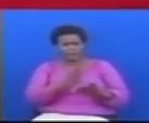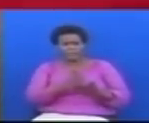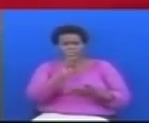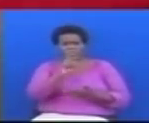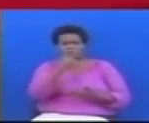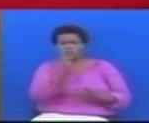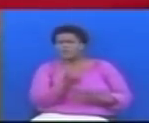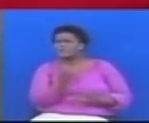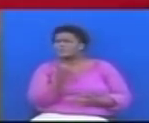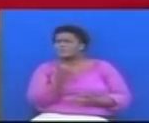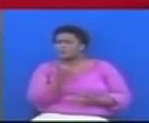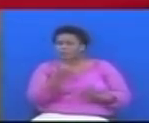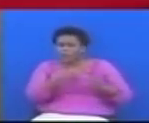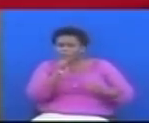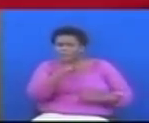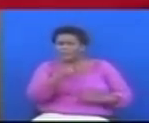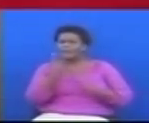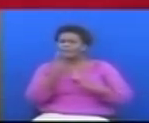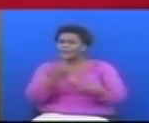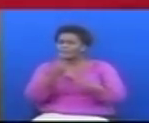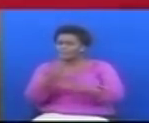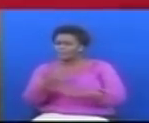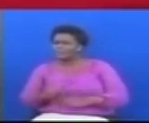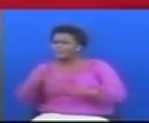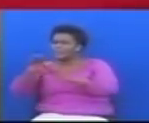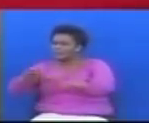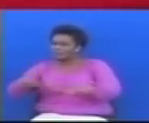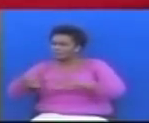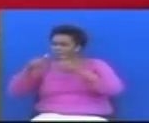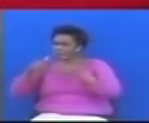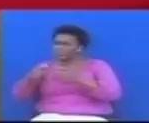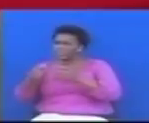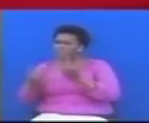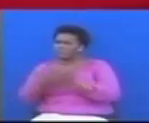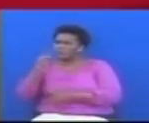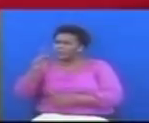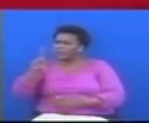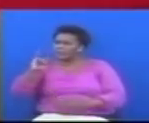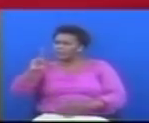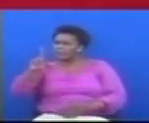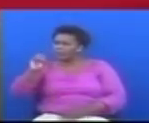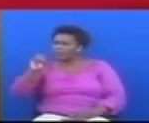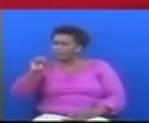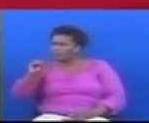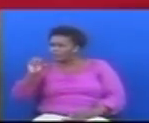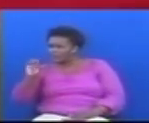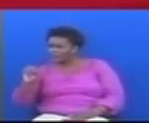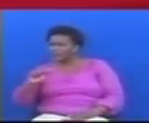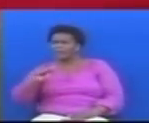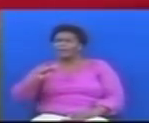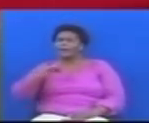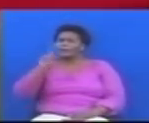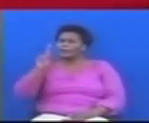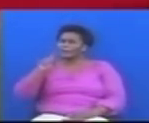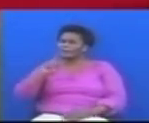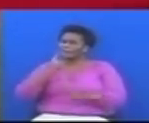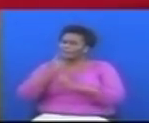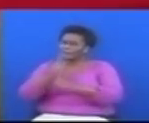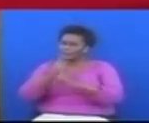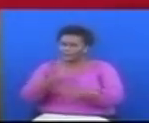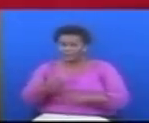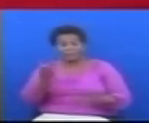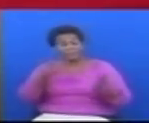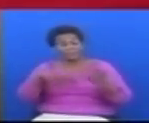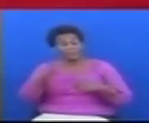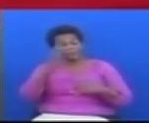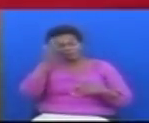amekuwa naye akifuatilia, na mheshimiwa mbunge wa jimbo la Kilosa naye, nataka nimtaarifu mheshimiwa na wananchi wote wa kata ya Lumuma